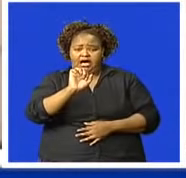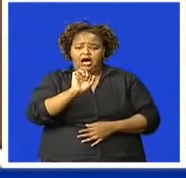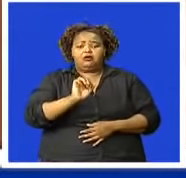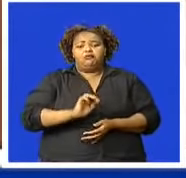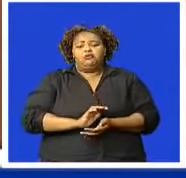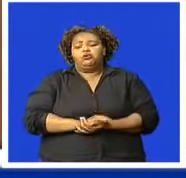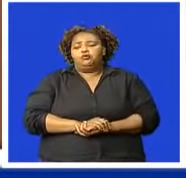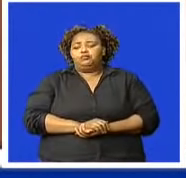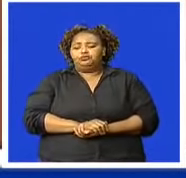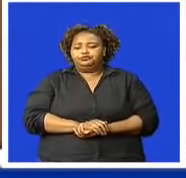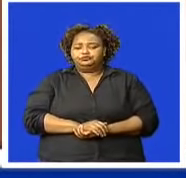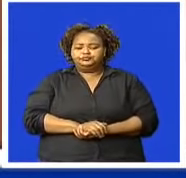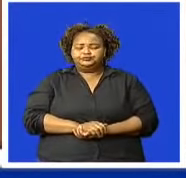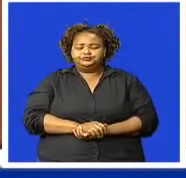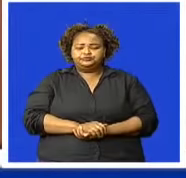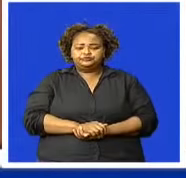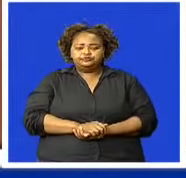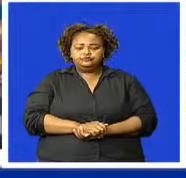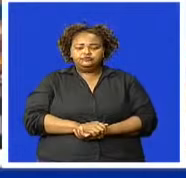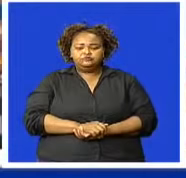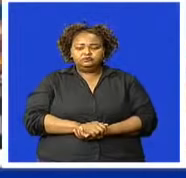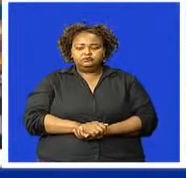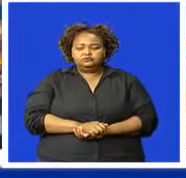Fortune Dlangamandla ngiseHawene.